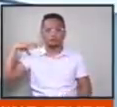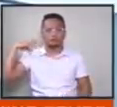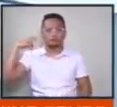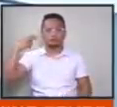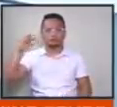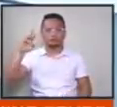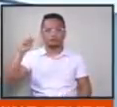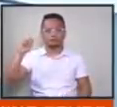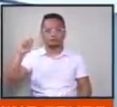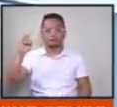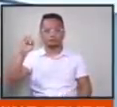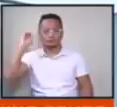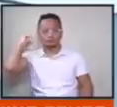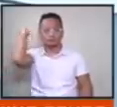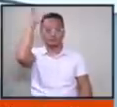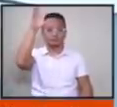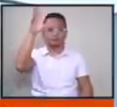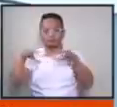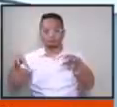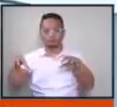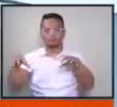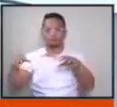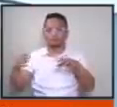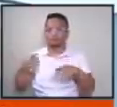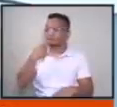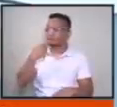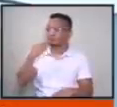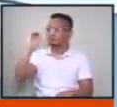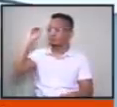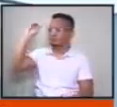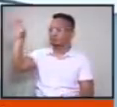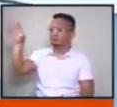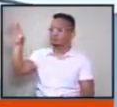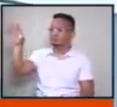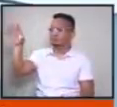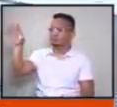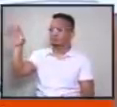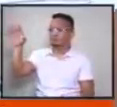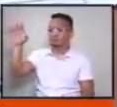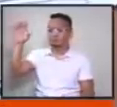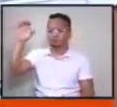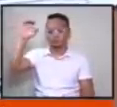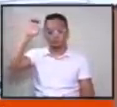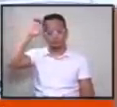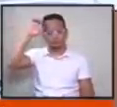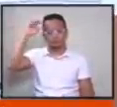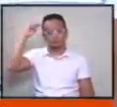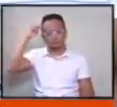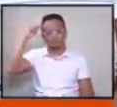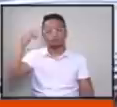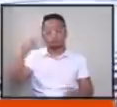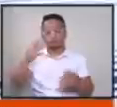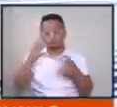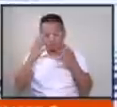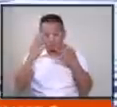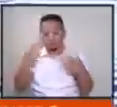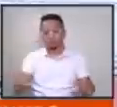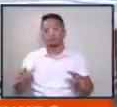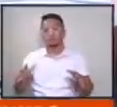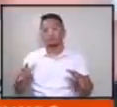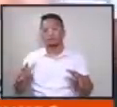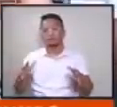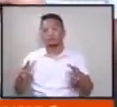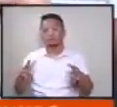namato po ako sa isang bahay pero naareglo na rin po. Opo. Sinong binato mo? Sila Kuya Erwin po, Nicolas. Naayos mo na yung naayos problema na mo kay opo. Kuya